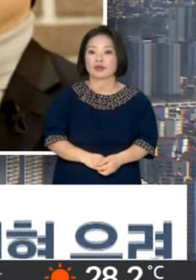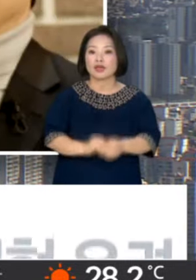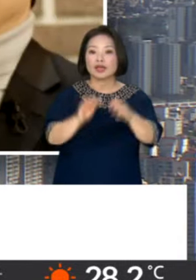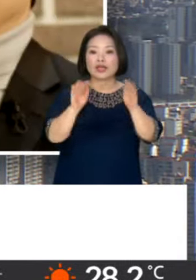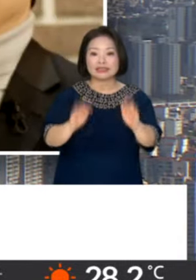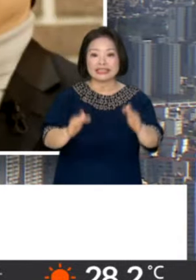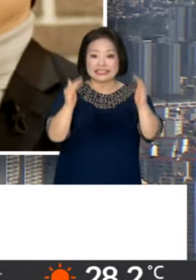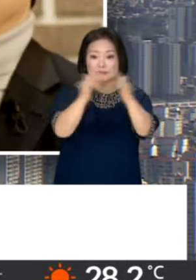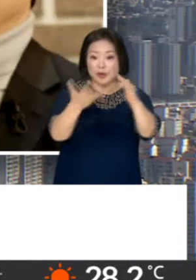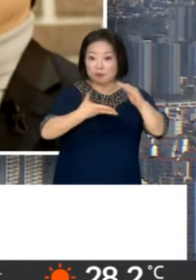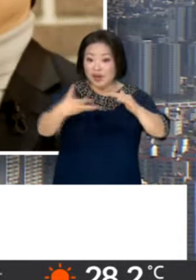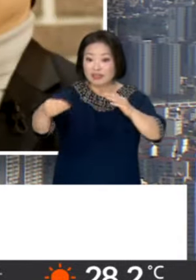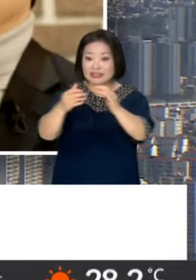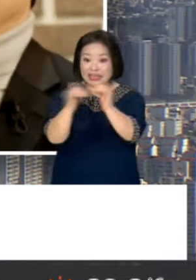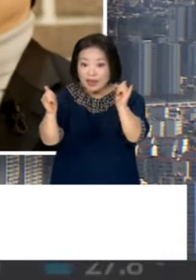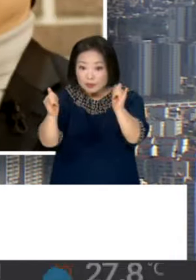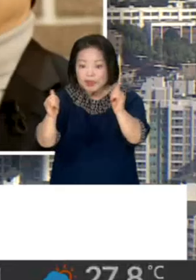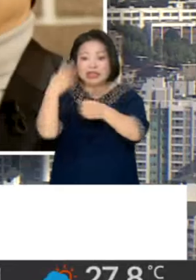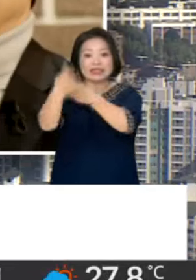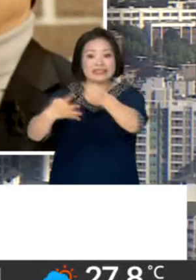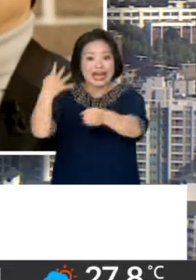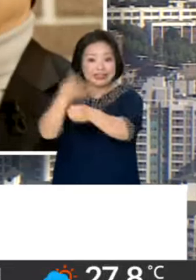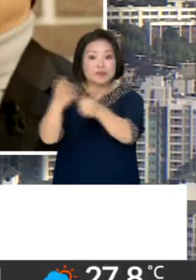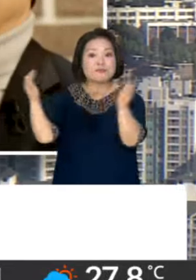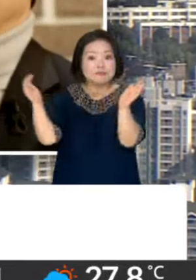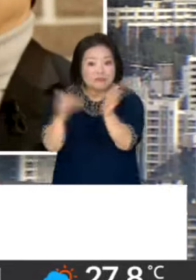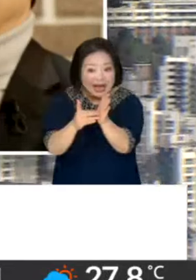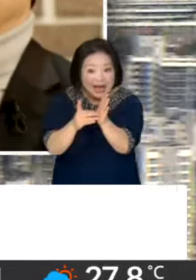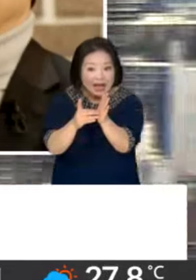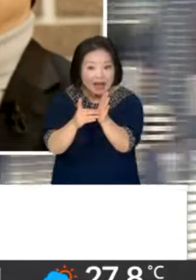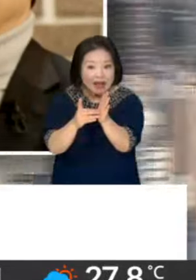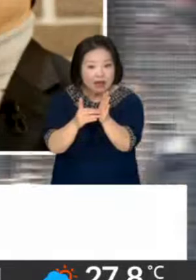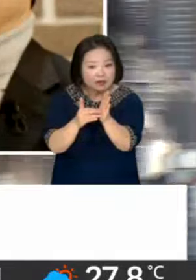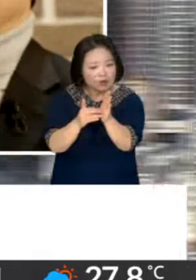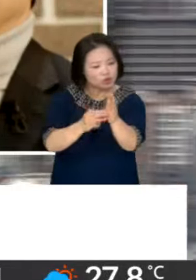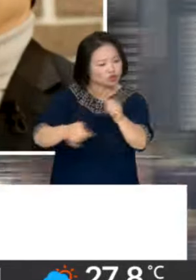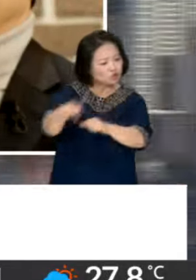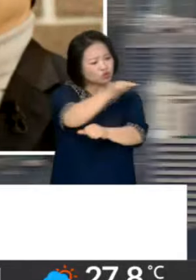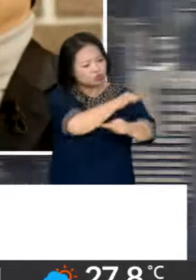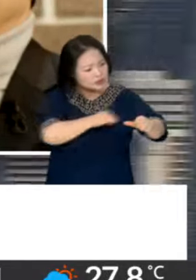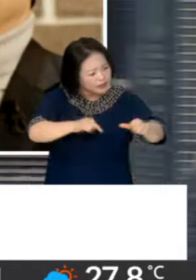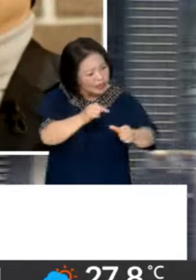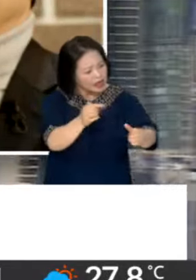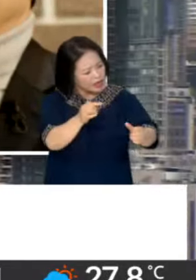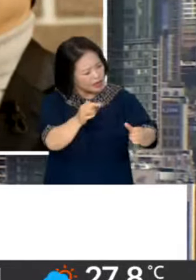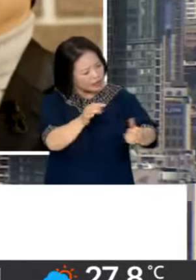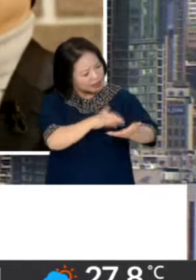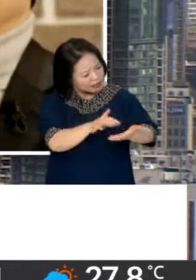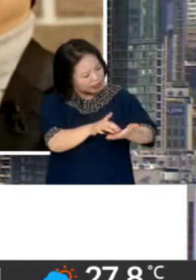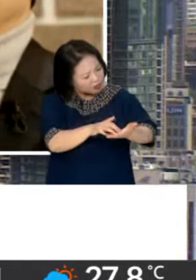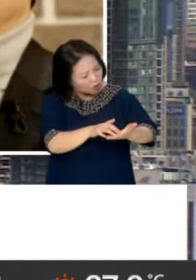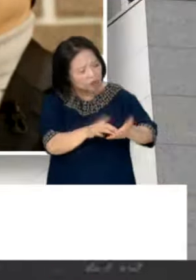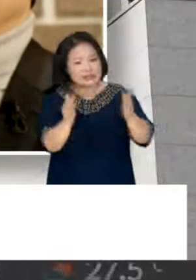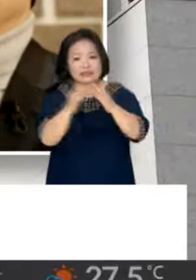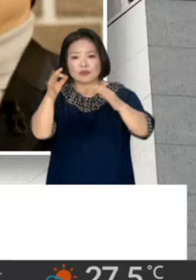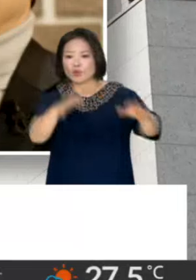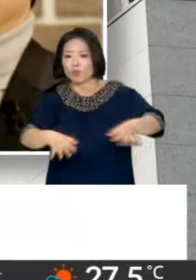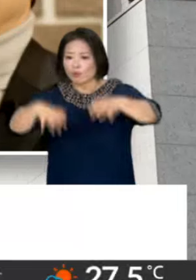임대인들은 4년 만기 시점에서는 주변 시세 감안해서 많이 올리겠죠. 이러한